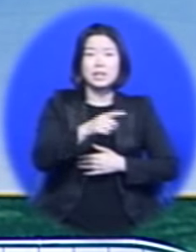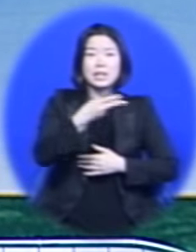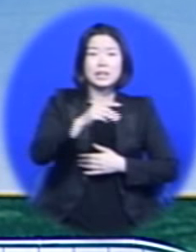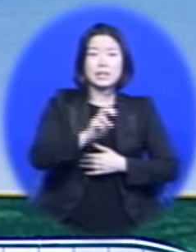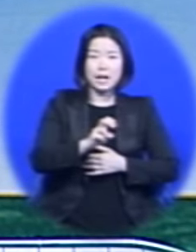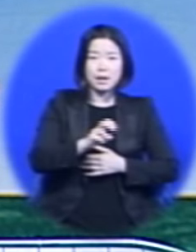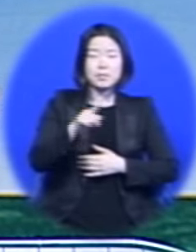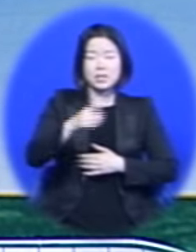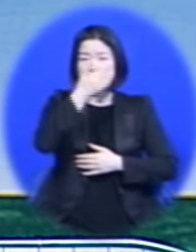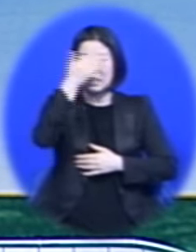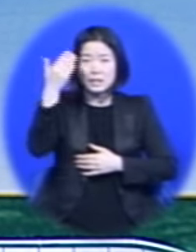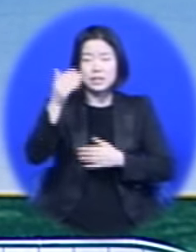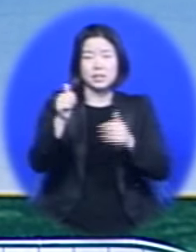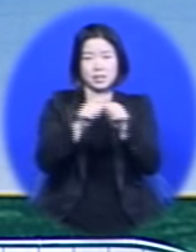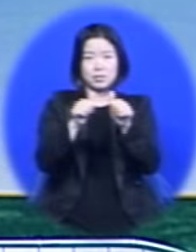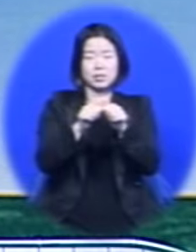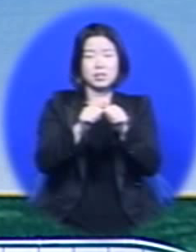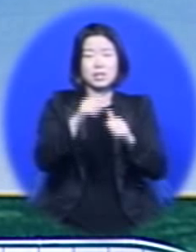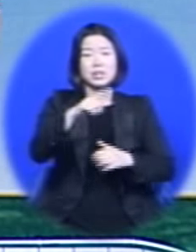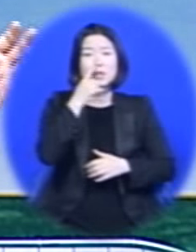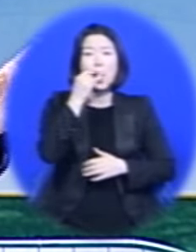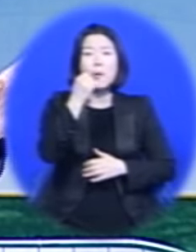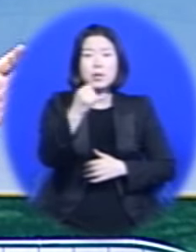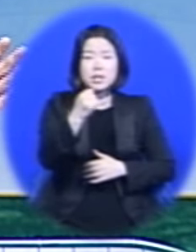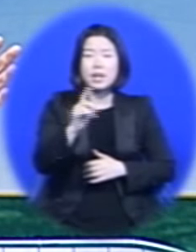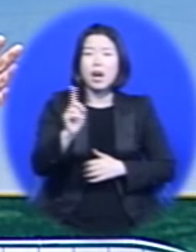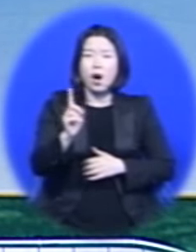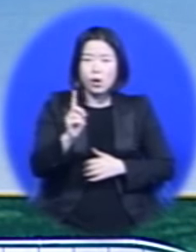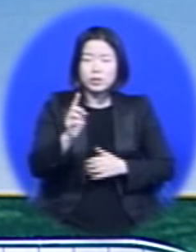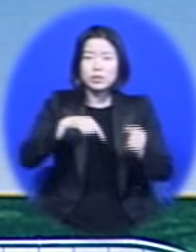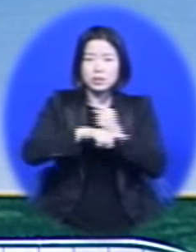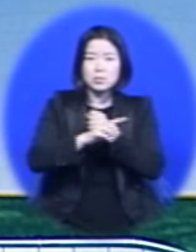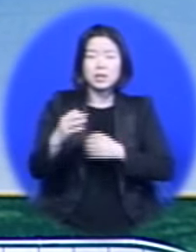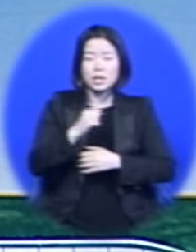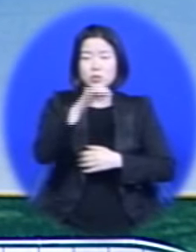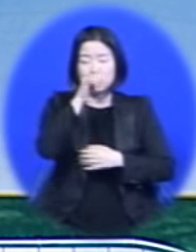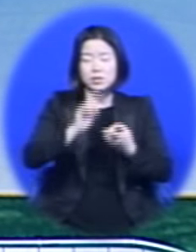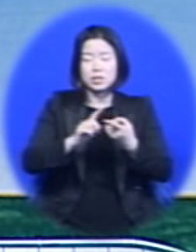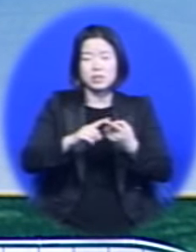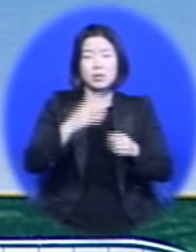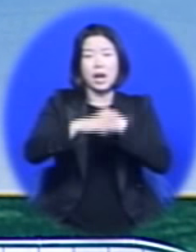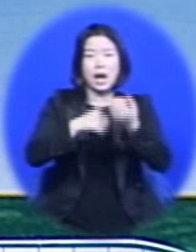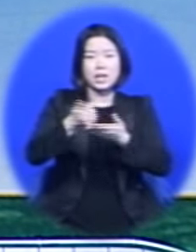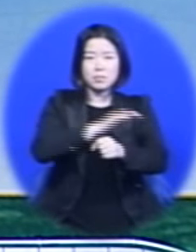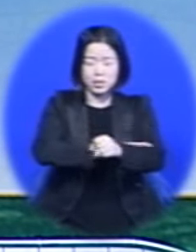탐이라고 하는 이 청년이 그 어머니에게 어떤 의미를 가지고 있는지를 하나님이 너무나 잘 아시지